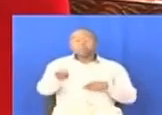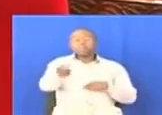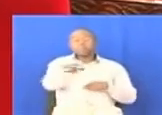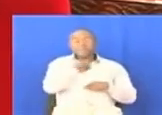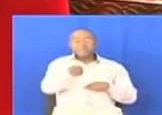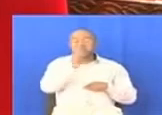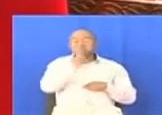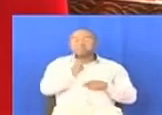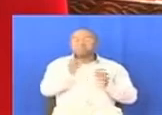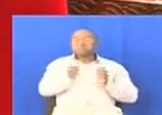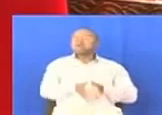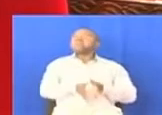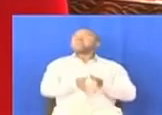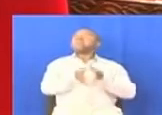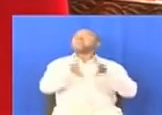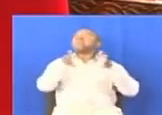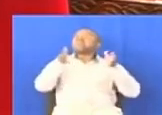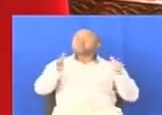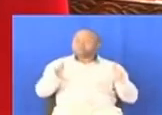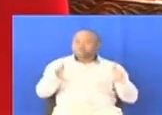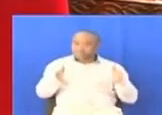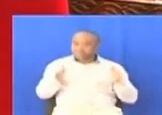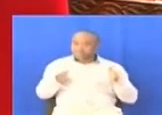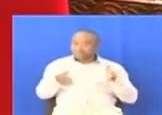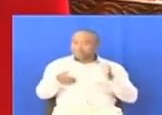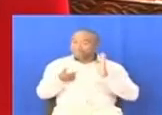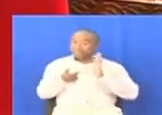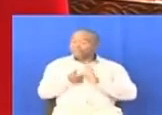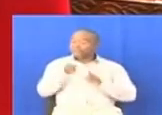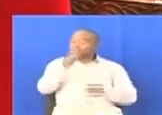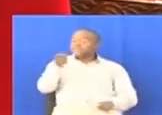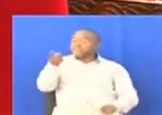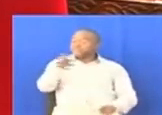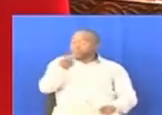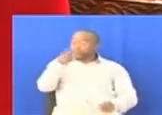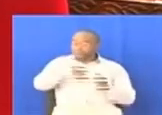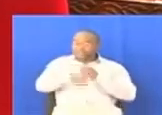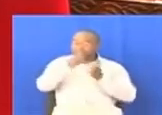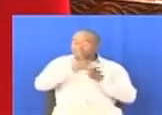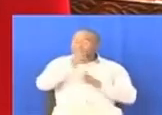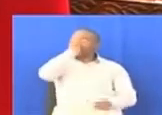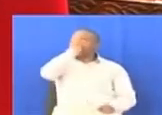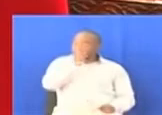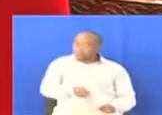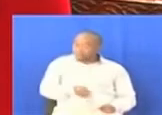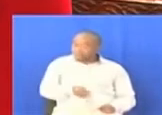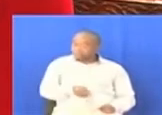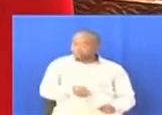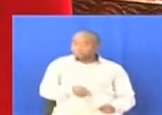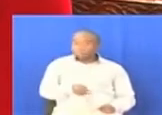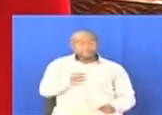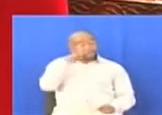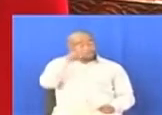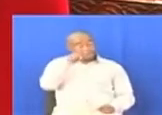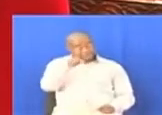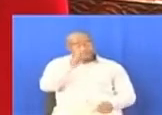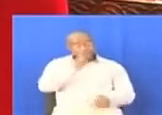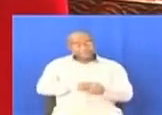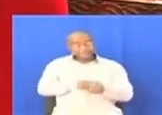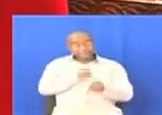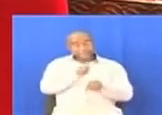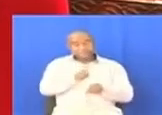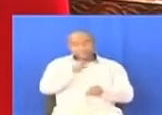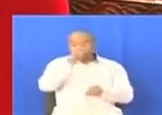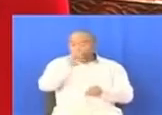makubwa. Kama kweli mikopo hii ilikuwa ina faida na tija, hiki ni kipindi ambacho